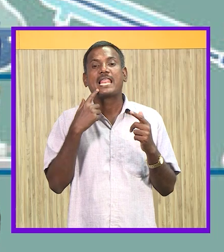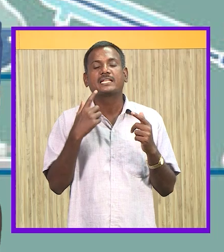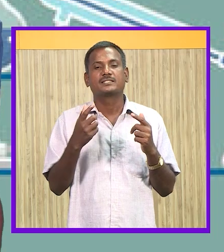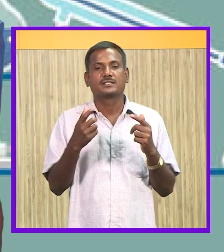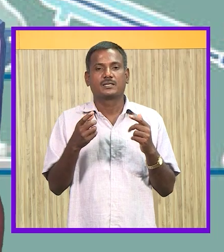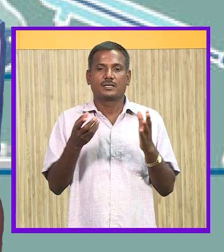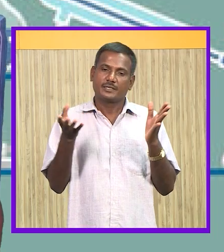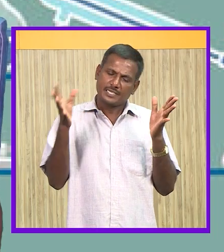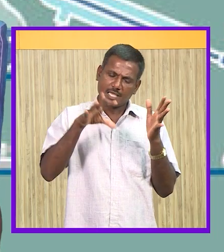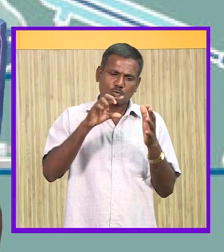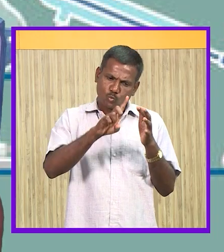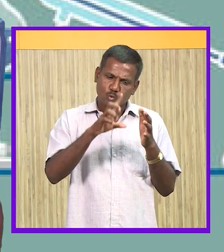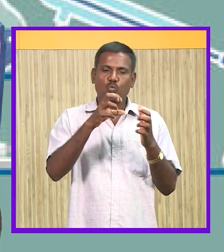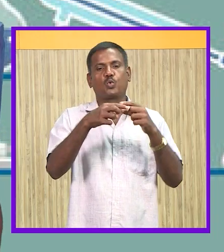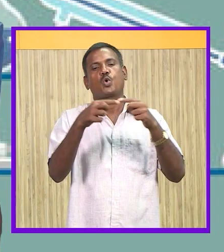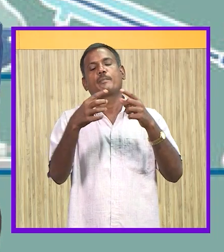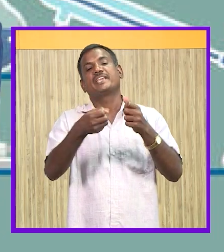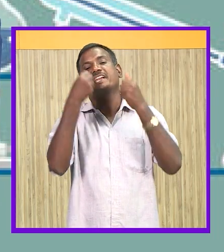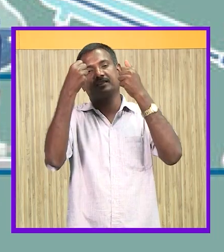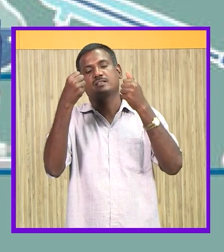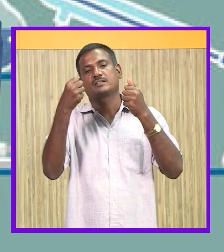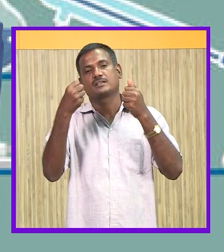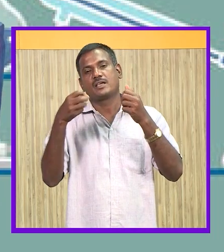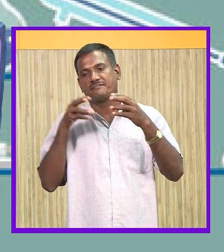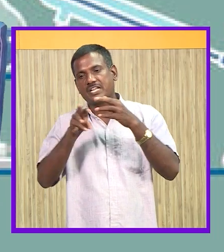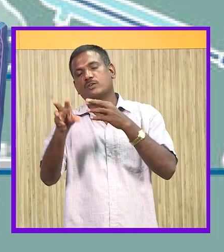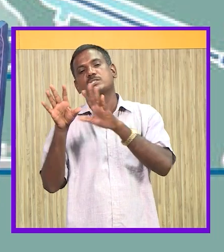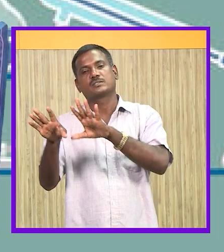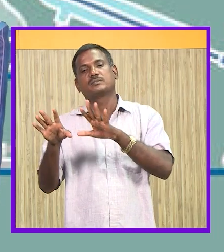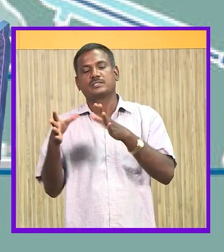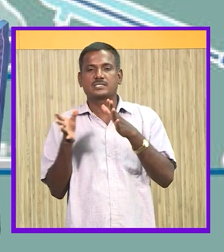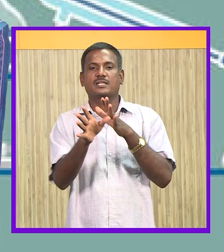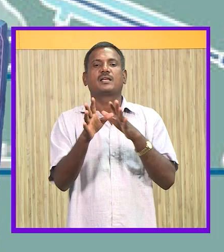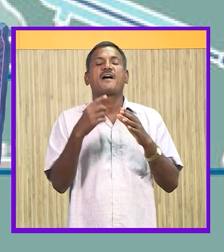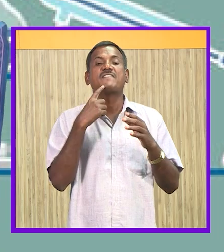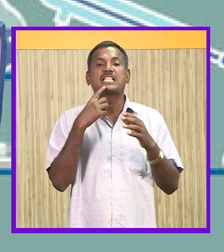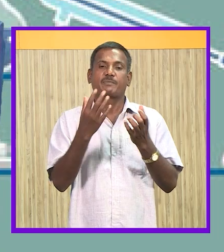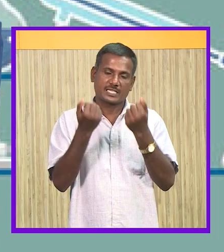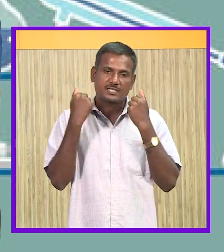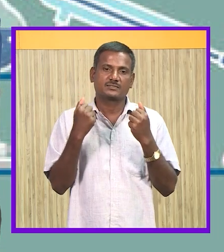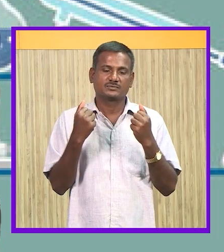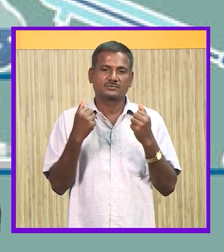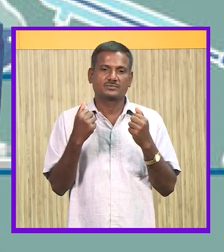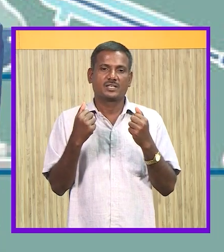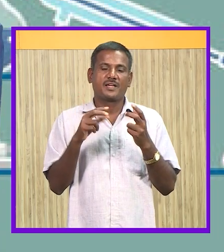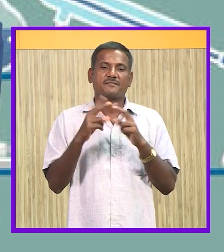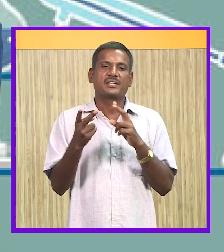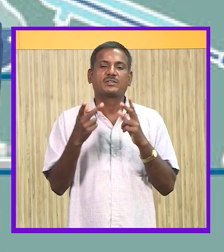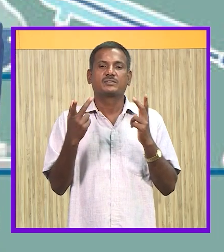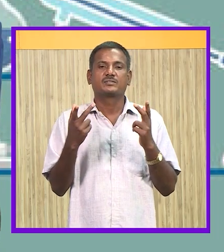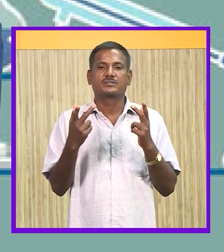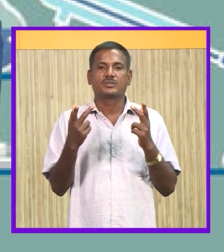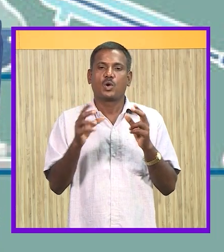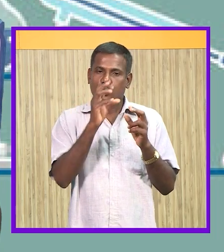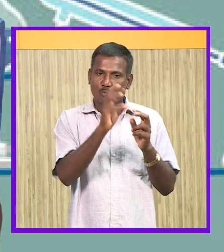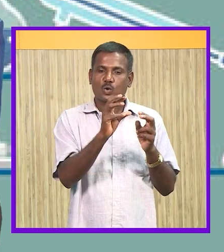இந்த மாதிரிப்பட்ட ஏதாவது ஒரு உலோகத்தை அங்கே வினையூக்கியாக சேர்த்தோன்னா மட்டும்தான் நமக்கு வனஸ்பதி கிடைக்கும். வினையூக்கி என்பது